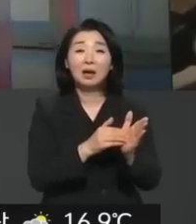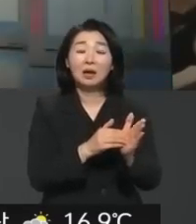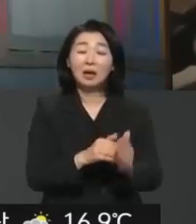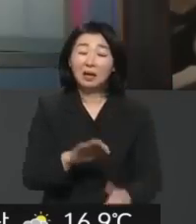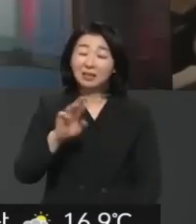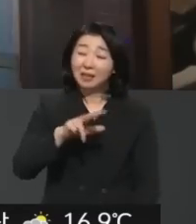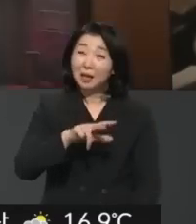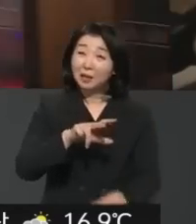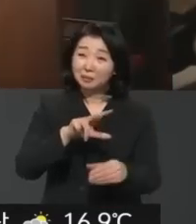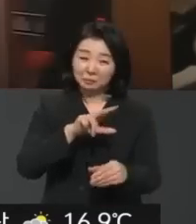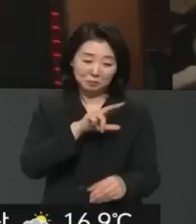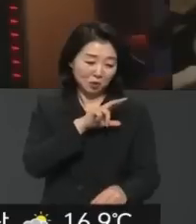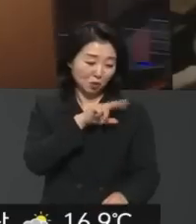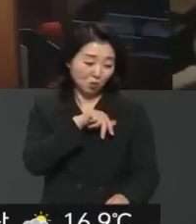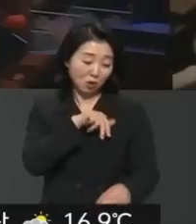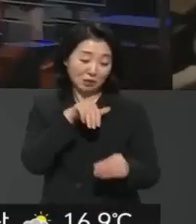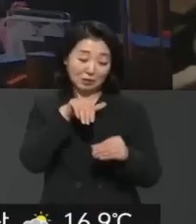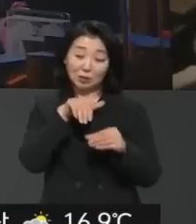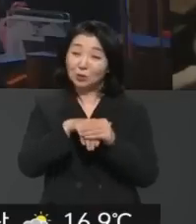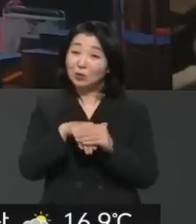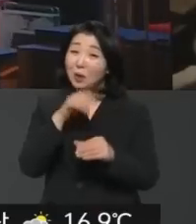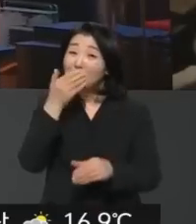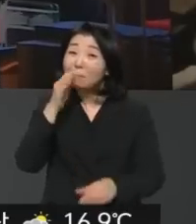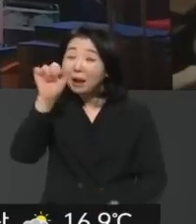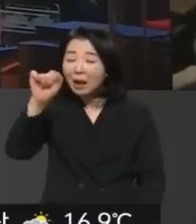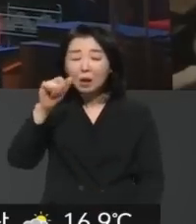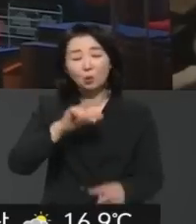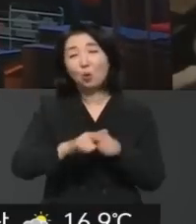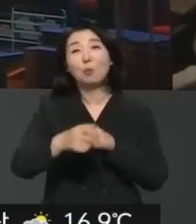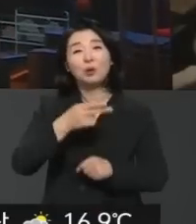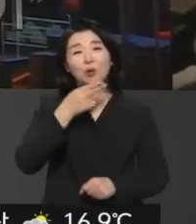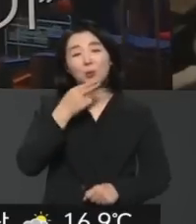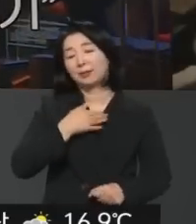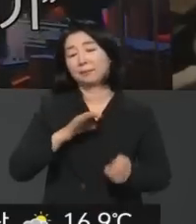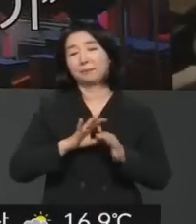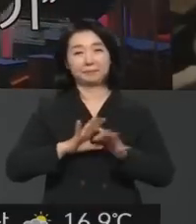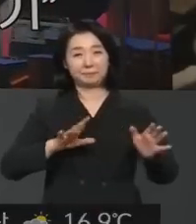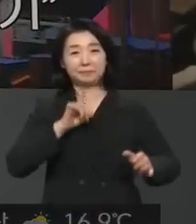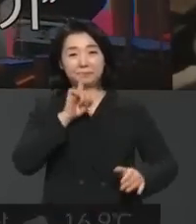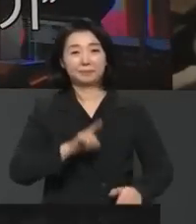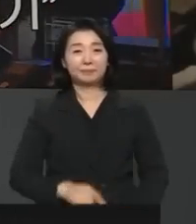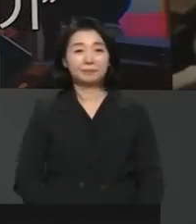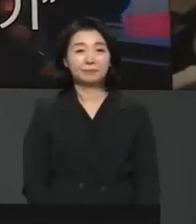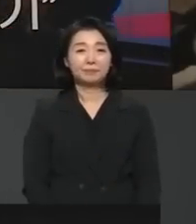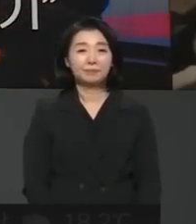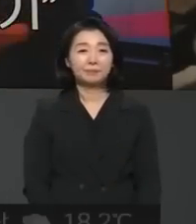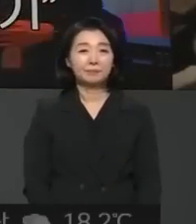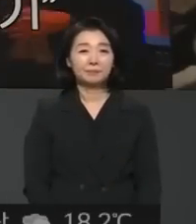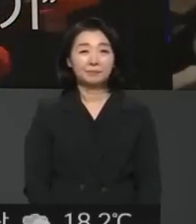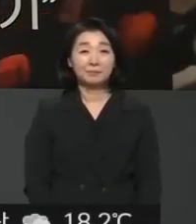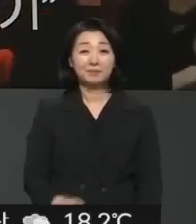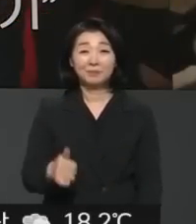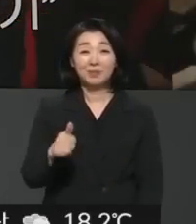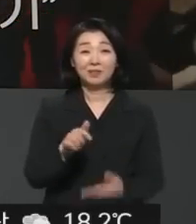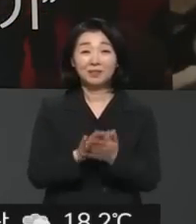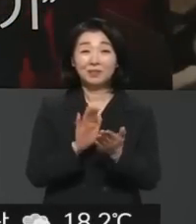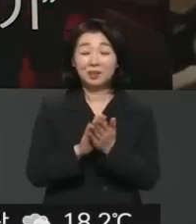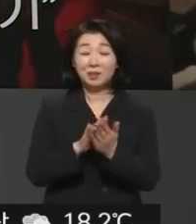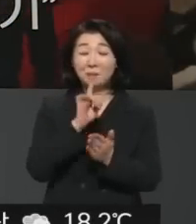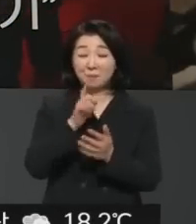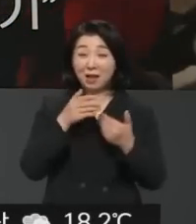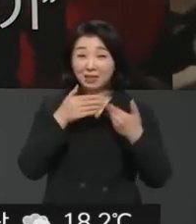거냐 이런 질문도 받았습니다. 고민 전혀 없고 무관한 얘기다 이렇게 답을 했는데요. 본인의 직설적인